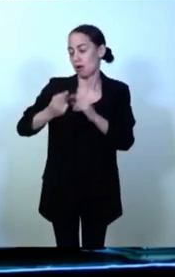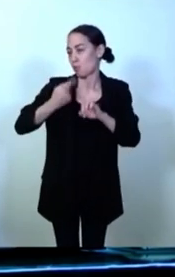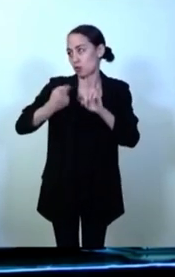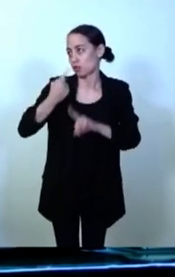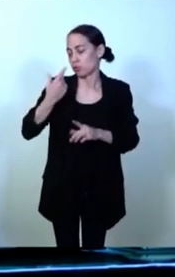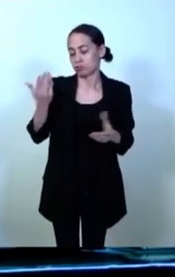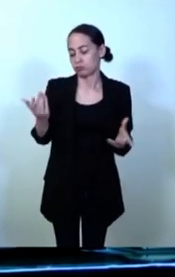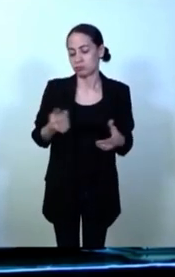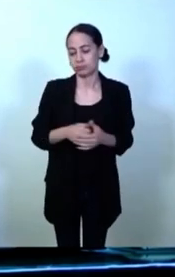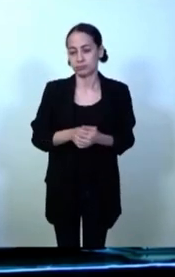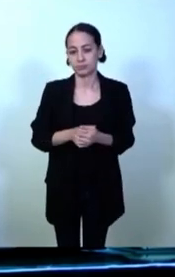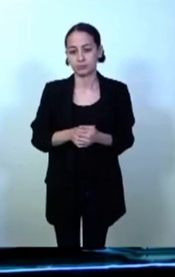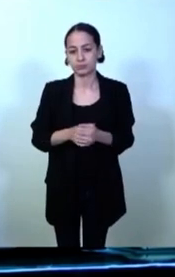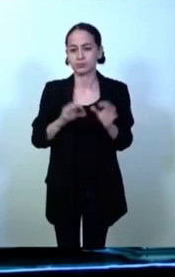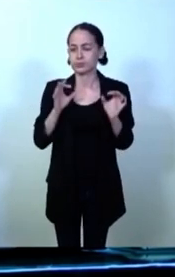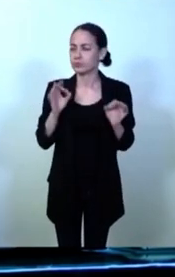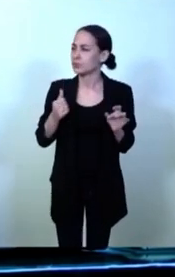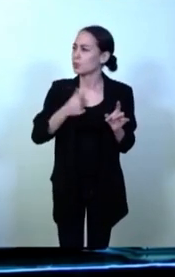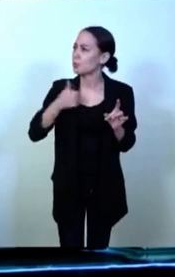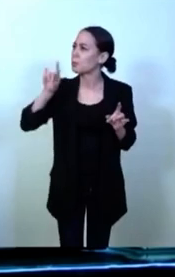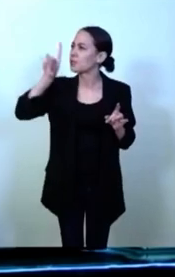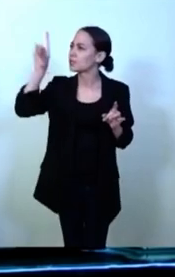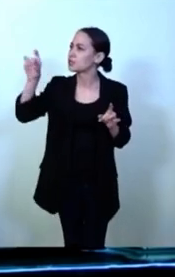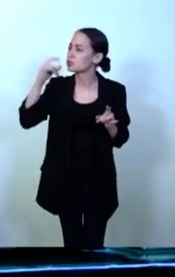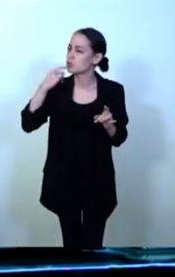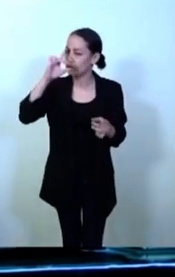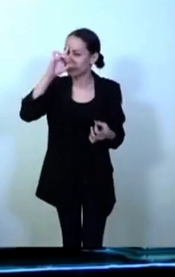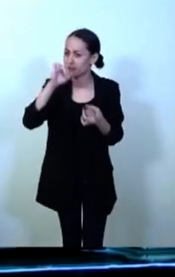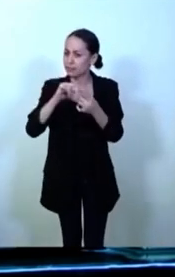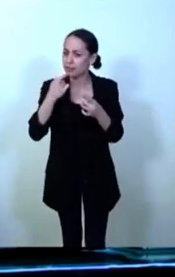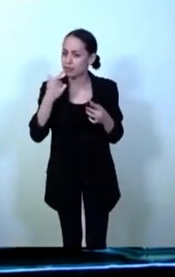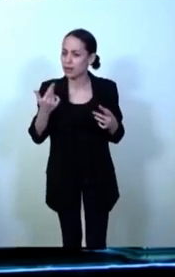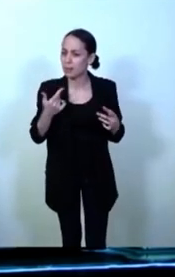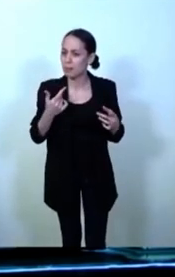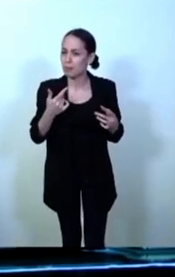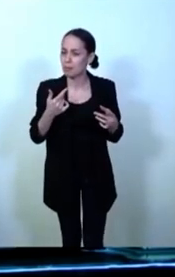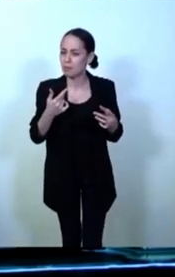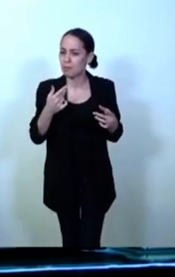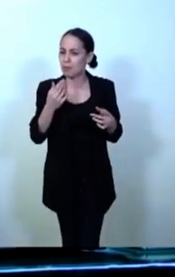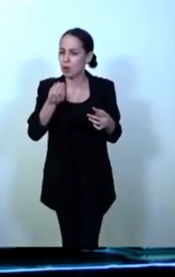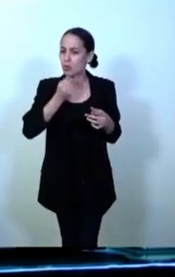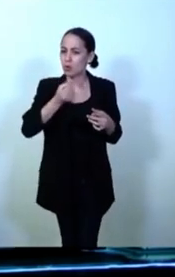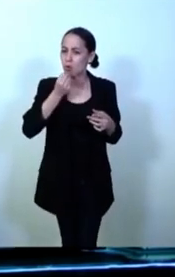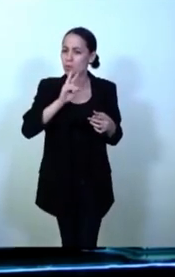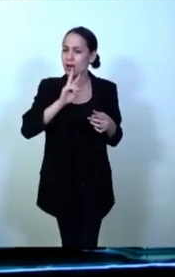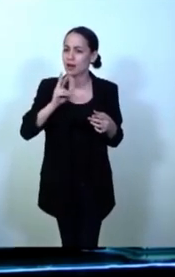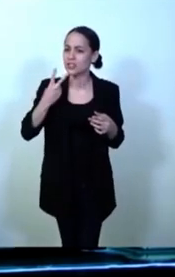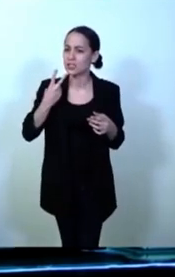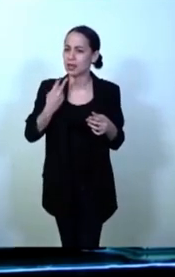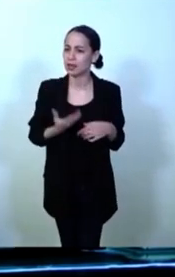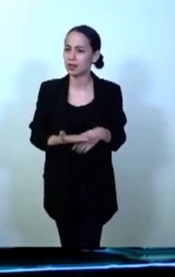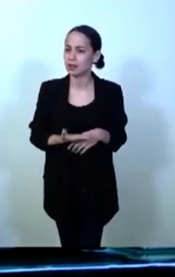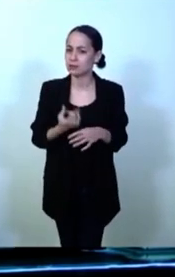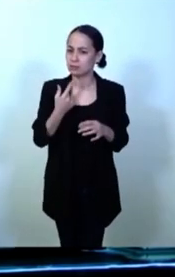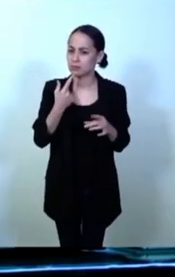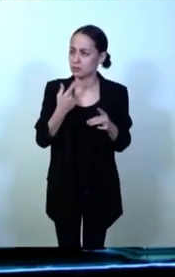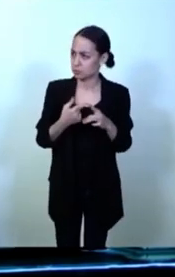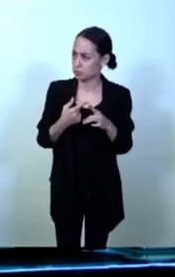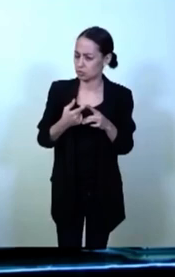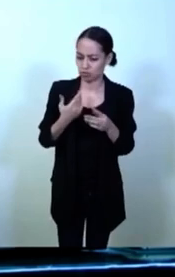Je me permets une question au sujet des repas végétariens. 2 repas végétariens par semaine, comme annoncé dans nos cantines dès